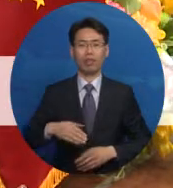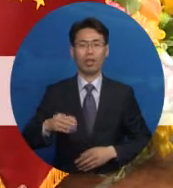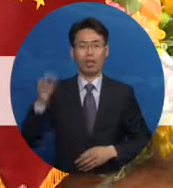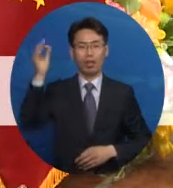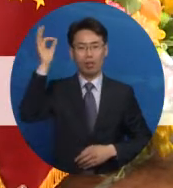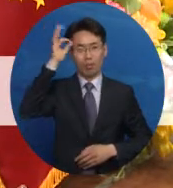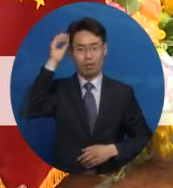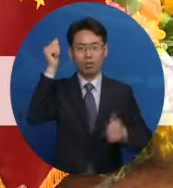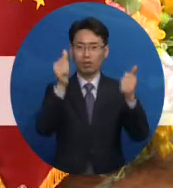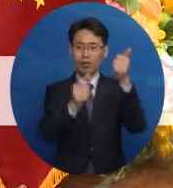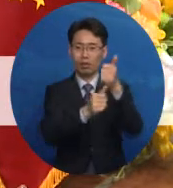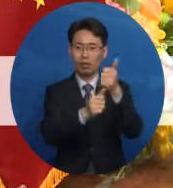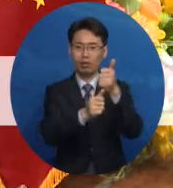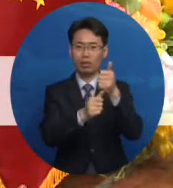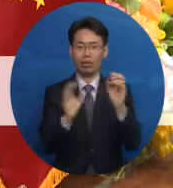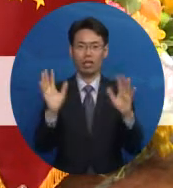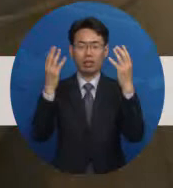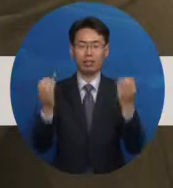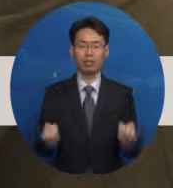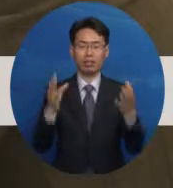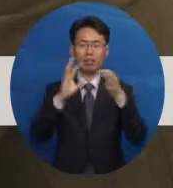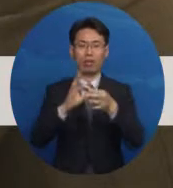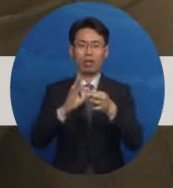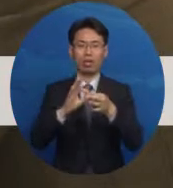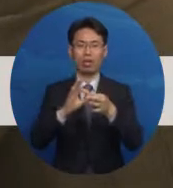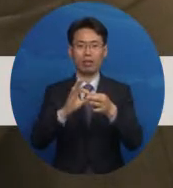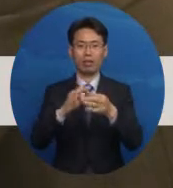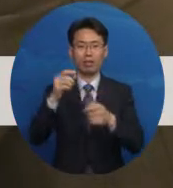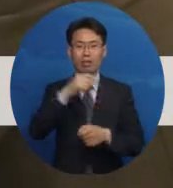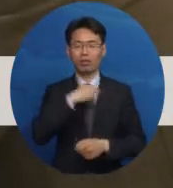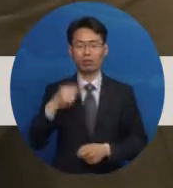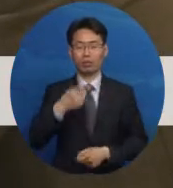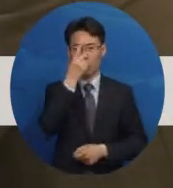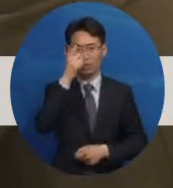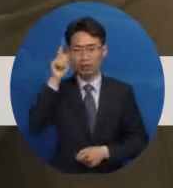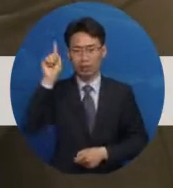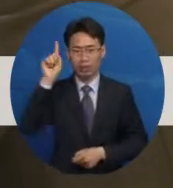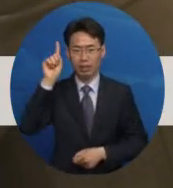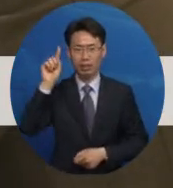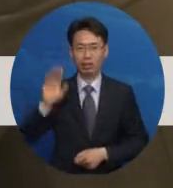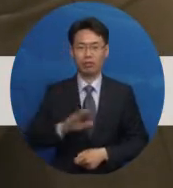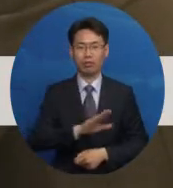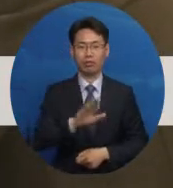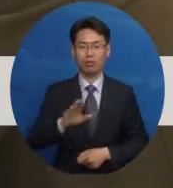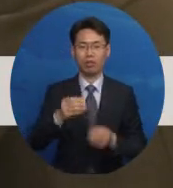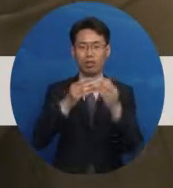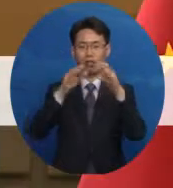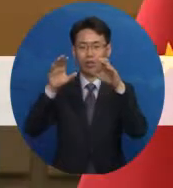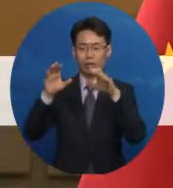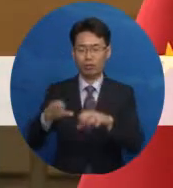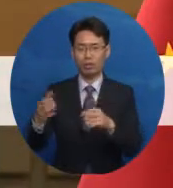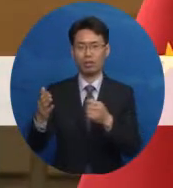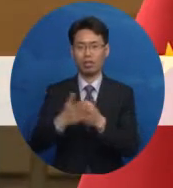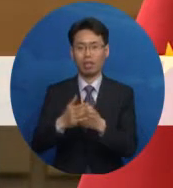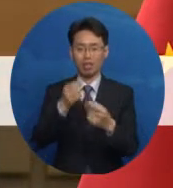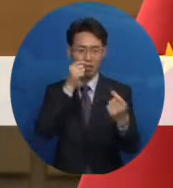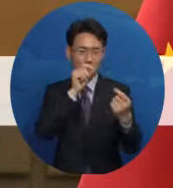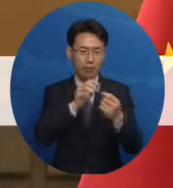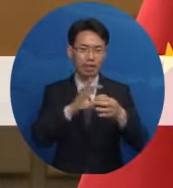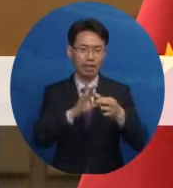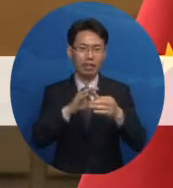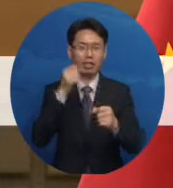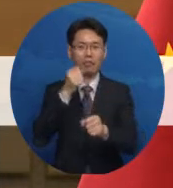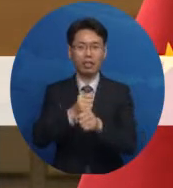포항시장 권한대행 김재용 부시장은 환영 행사를 통해 중국과 러시아는 우리나라와 이웃인 만큼 긴밀한 동반